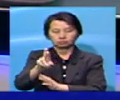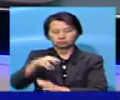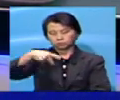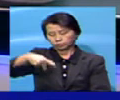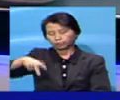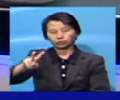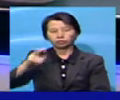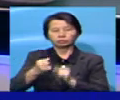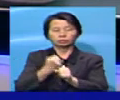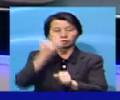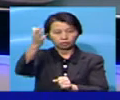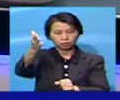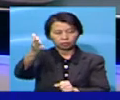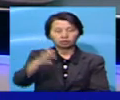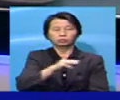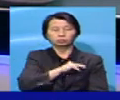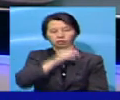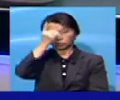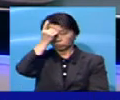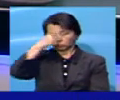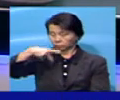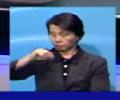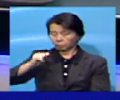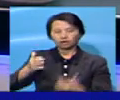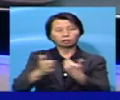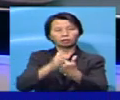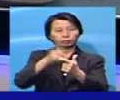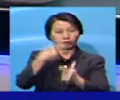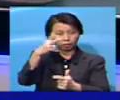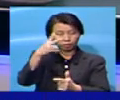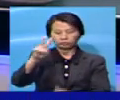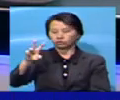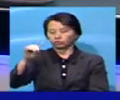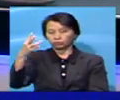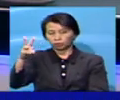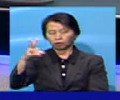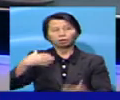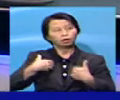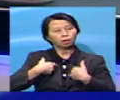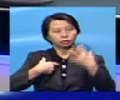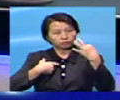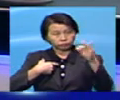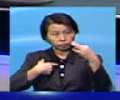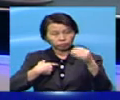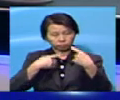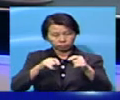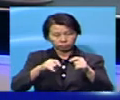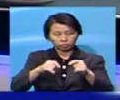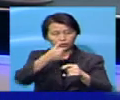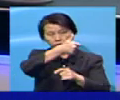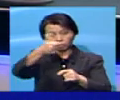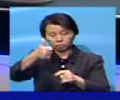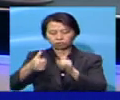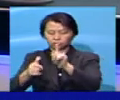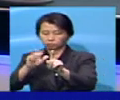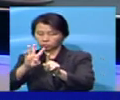tahun hadapan menterinya Datuk Seri Mustafa Mohamad berkata sehingga disember 2016 sebanyak 19 Syarikat induk dan